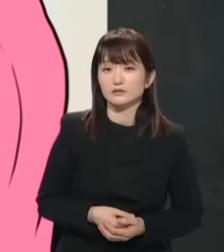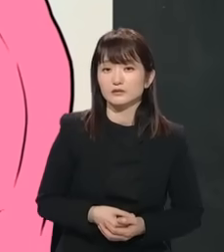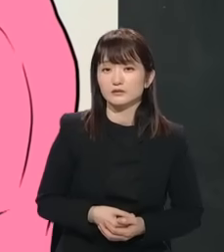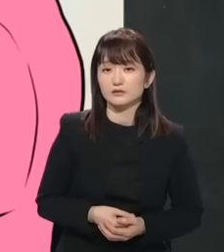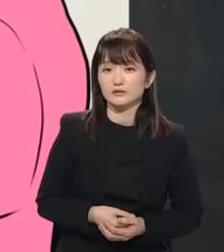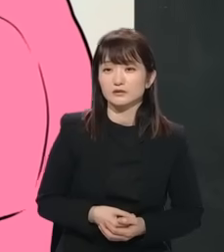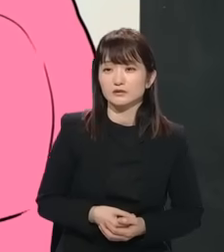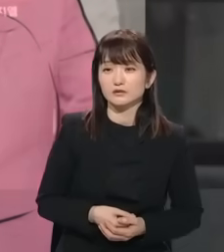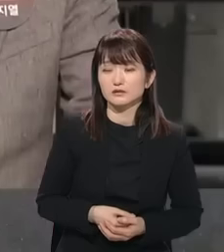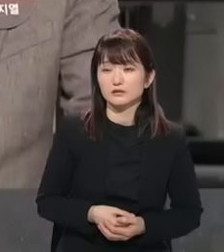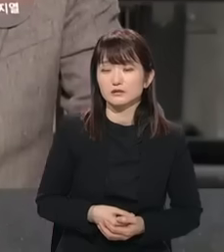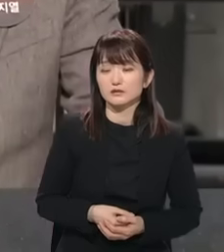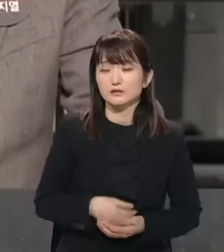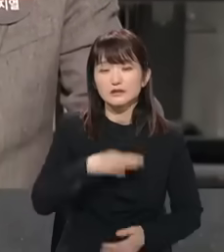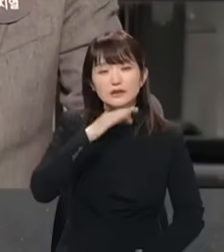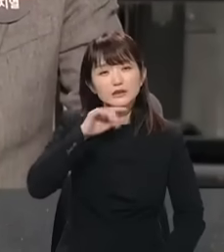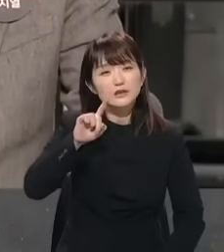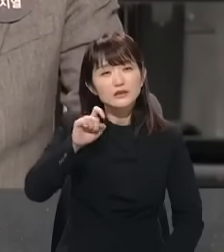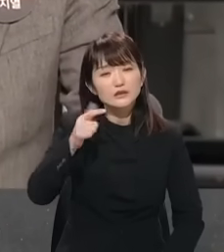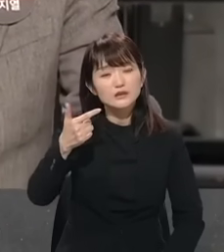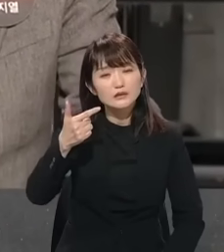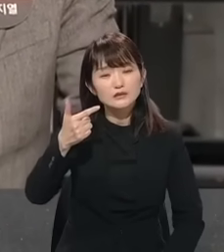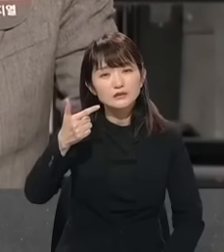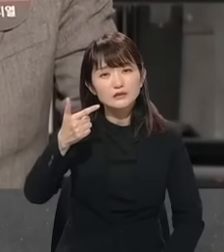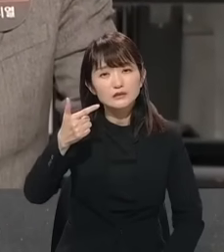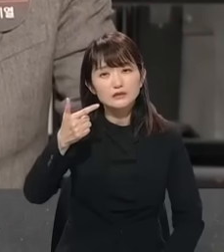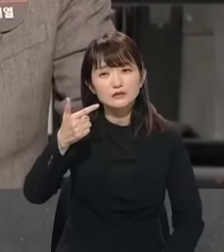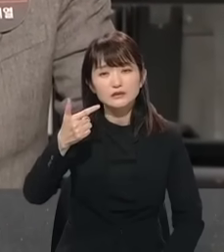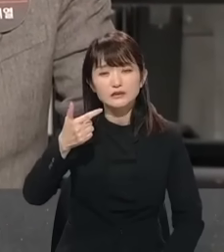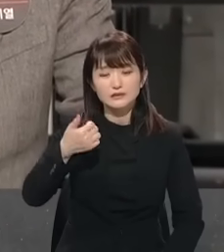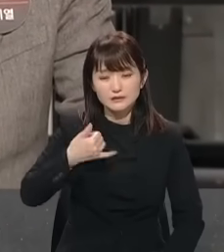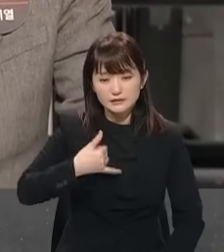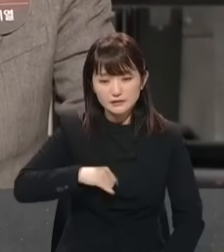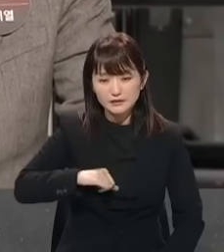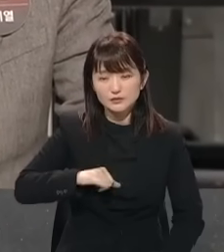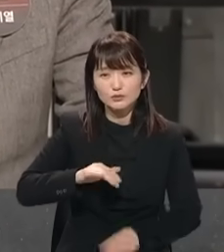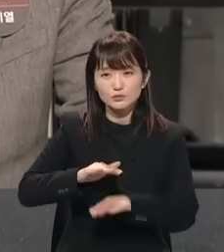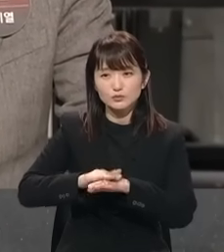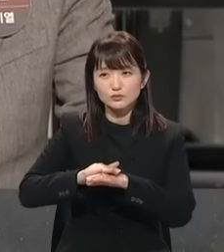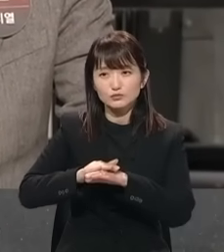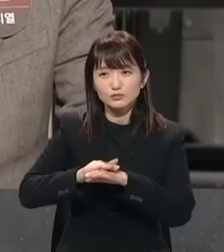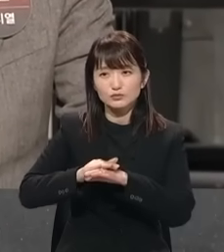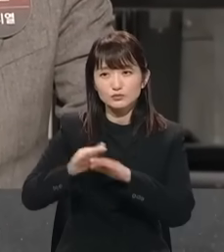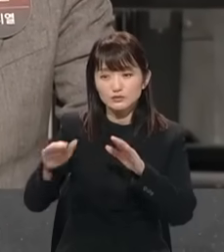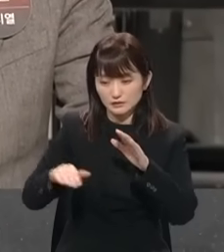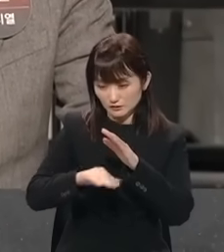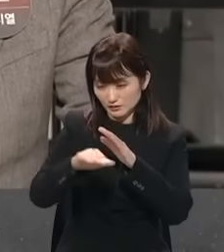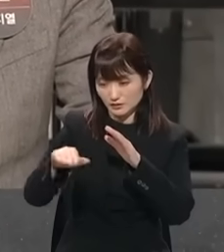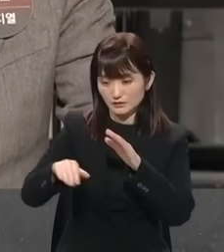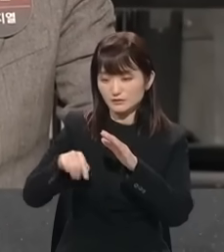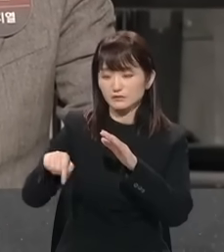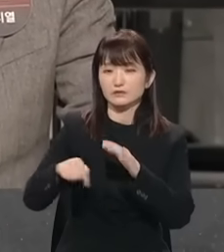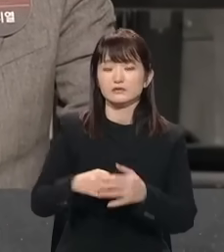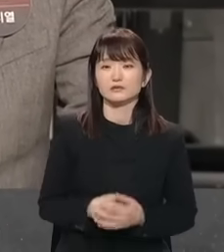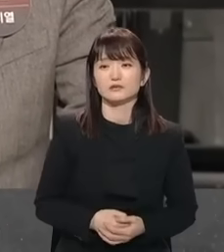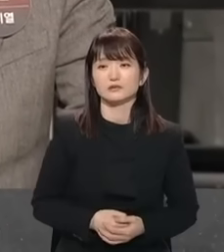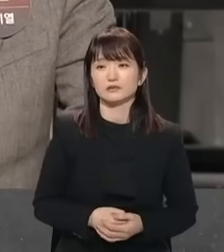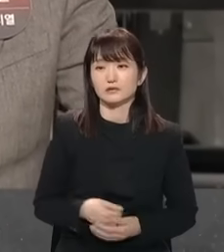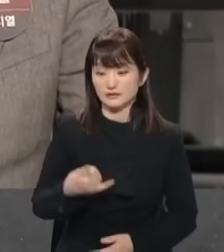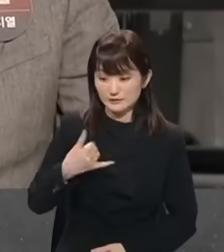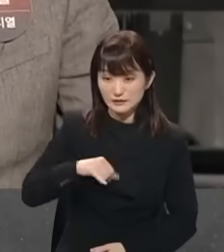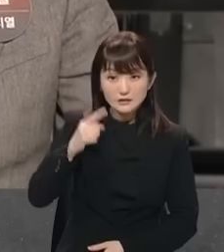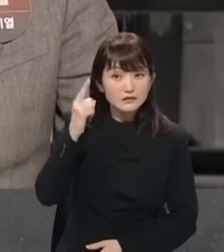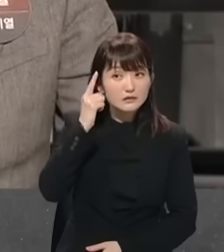정말 저 나이 때 자녀분을 둔 가정에서는 그 양변 사님 진짜이 자녀분들